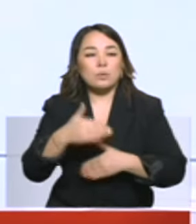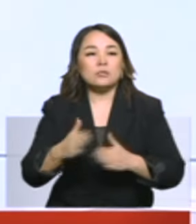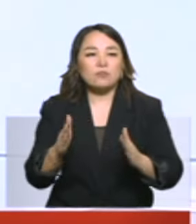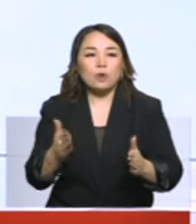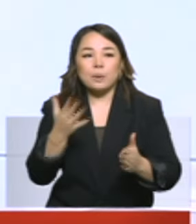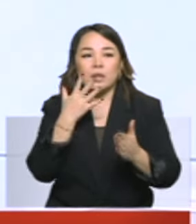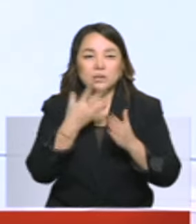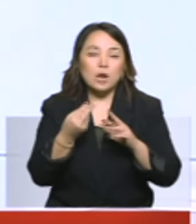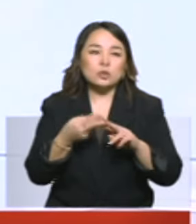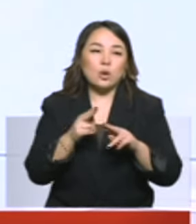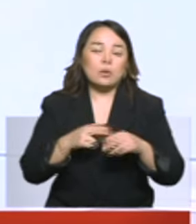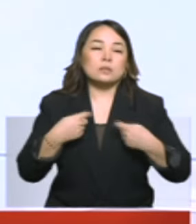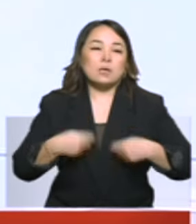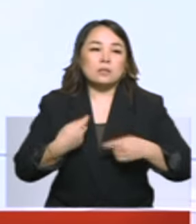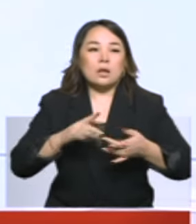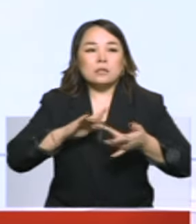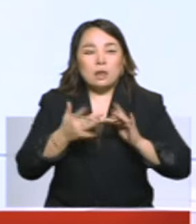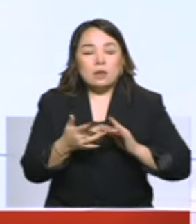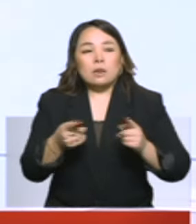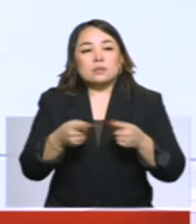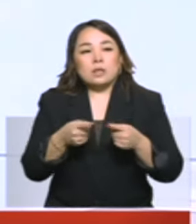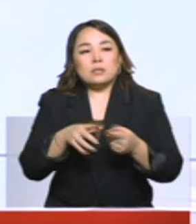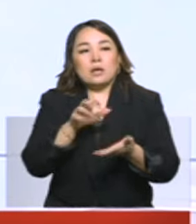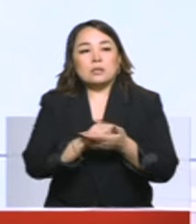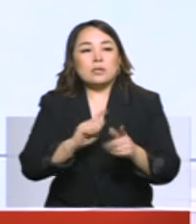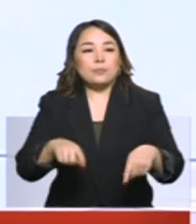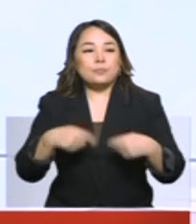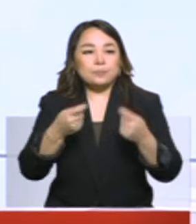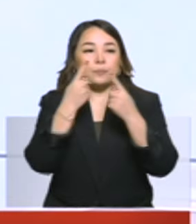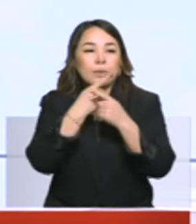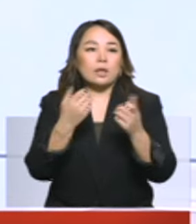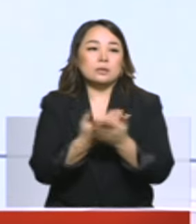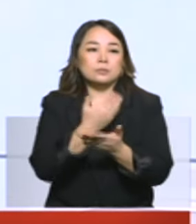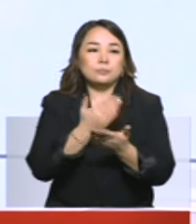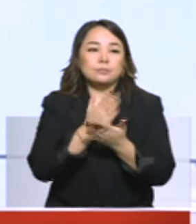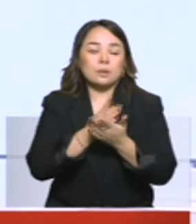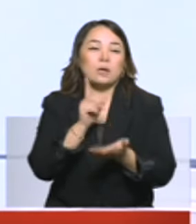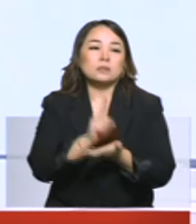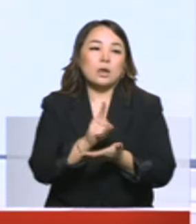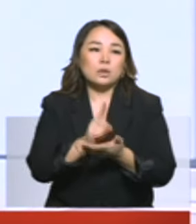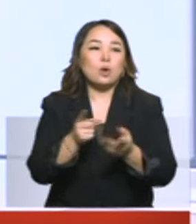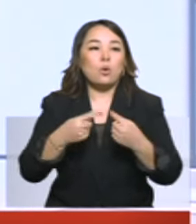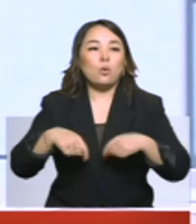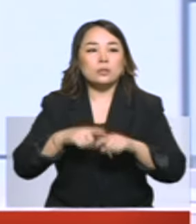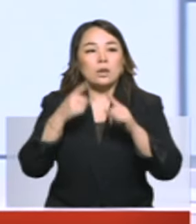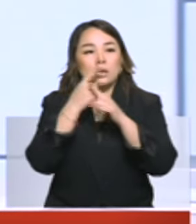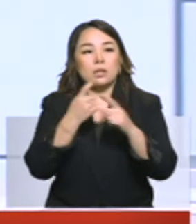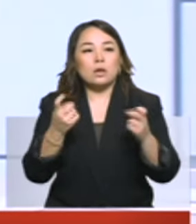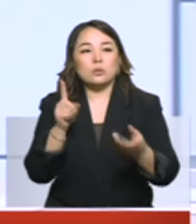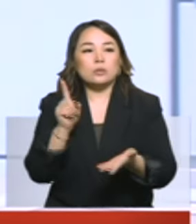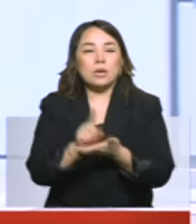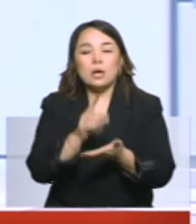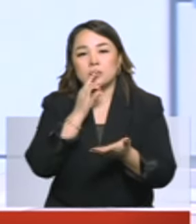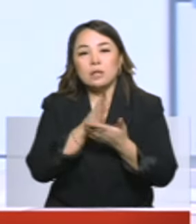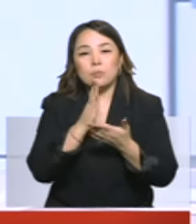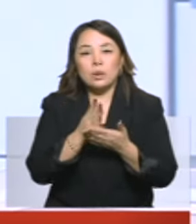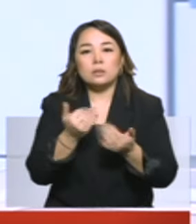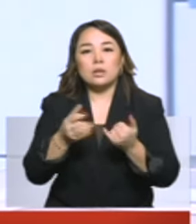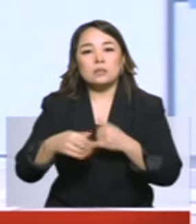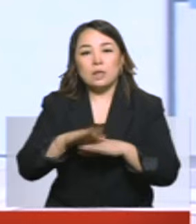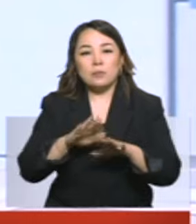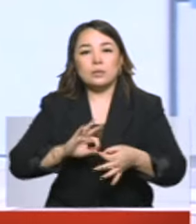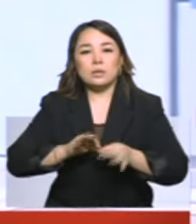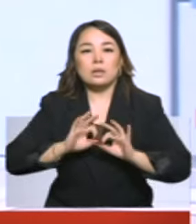онлайн саудамен айналысатындар, немесе пәтерін жалға беретіндер туралы ақпаратты салық органдарына хабарлап отырулары тиіс. Тұманды